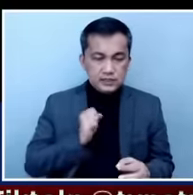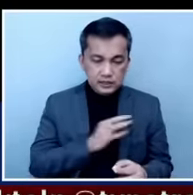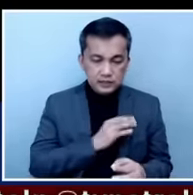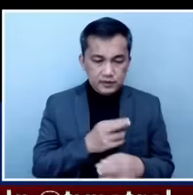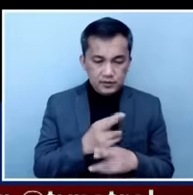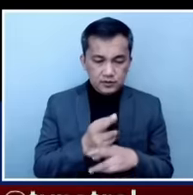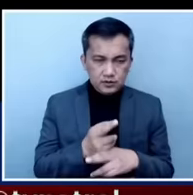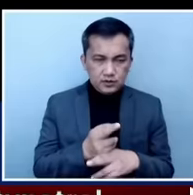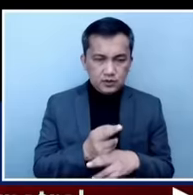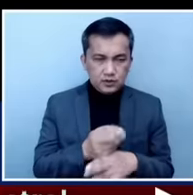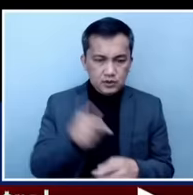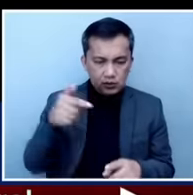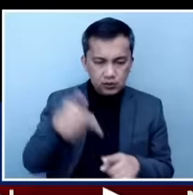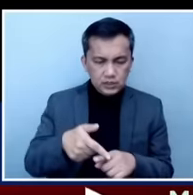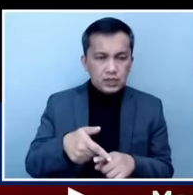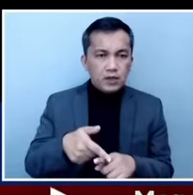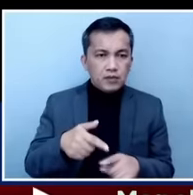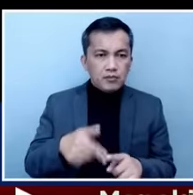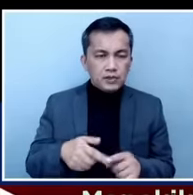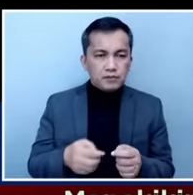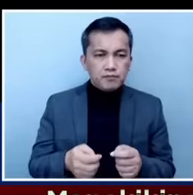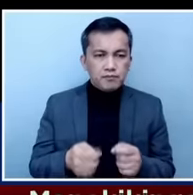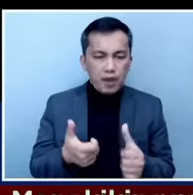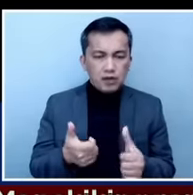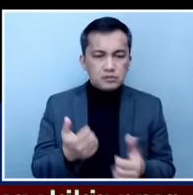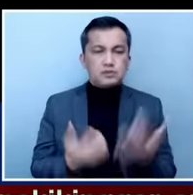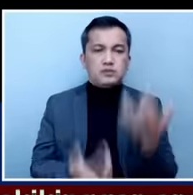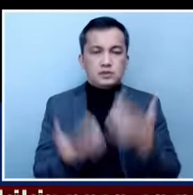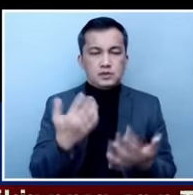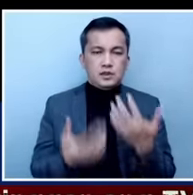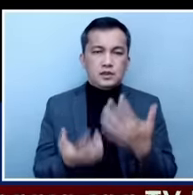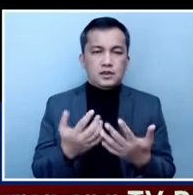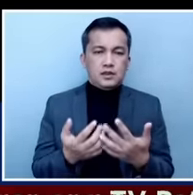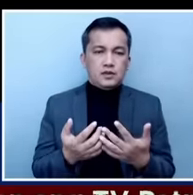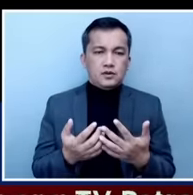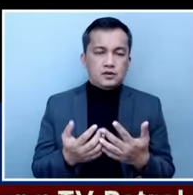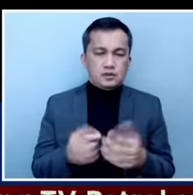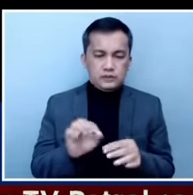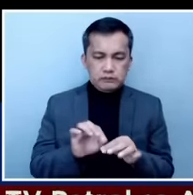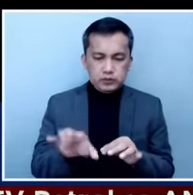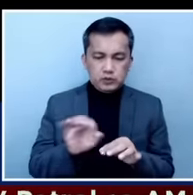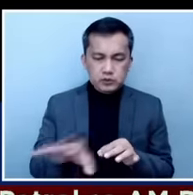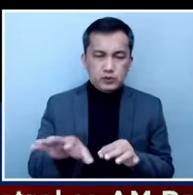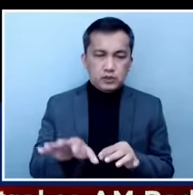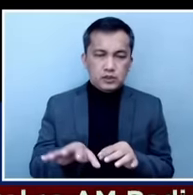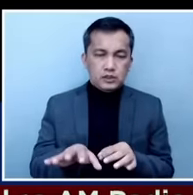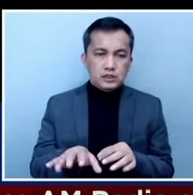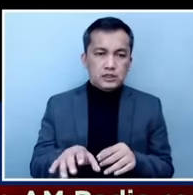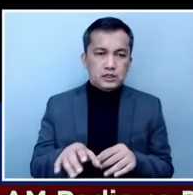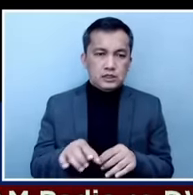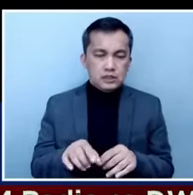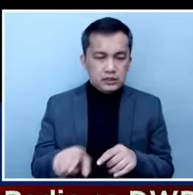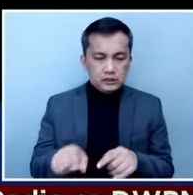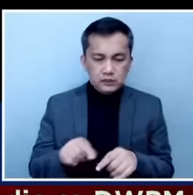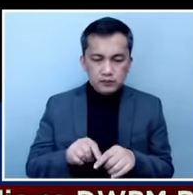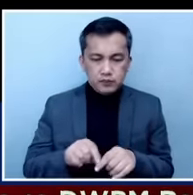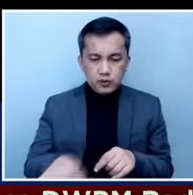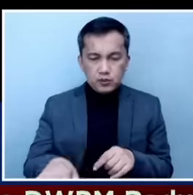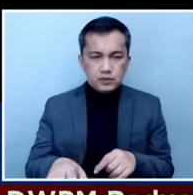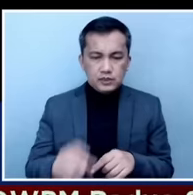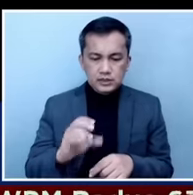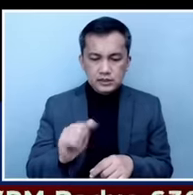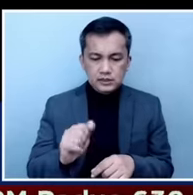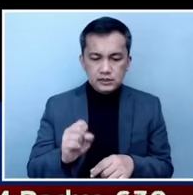at winelding, pero biglang nagliyab ang apoy dahil sa spark na napunta sa bahagi ng